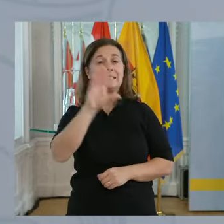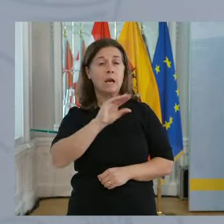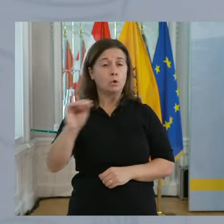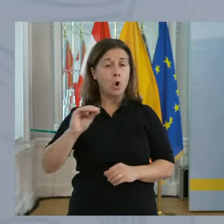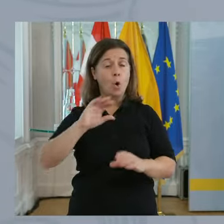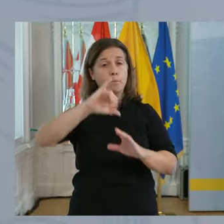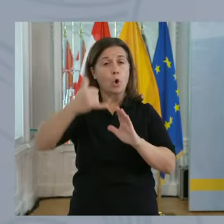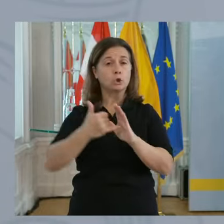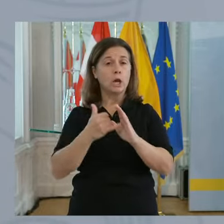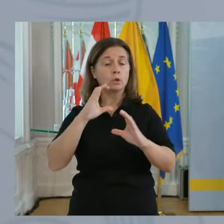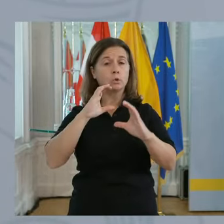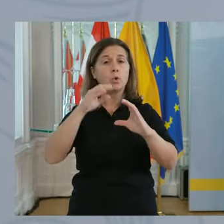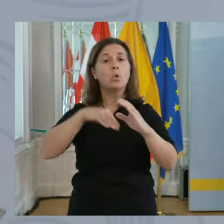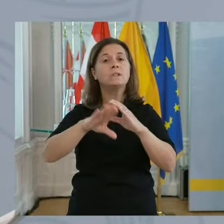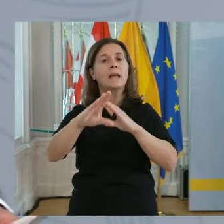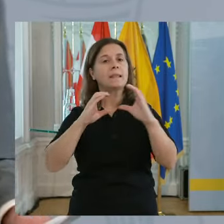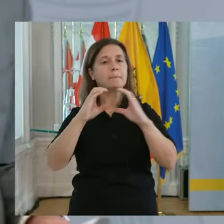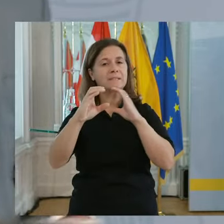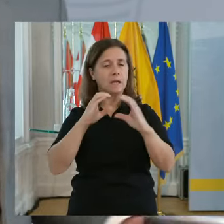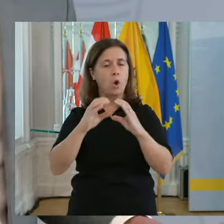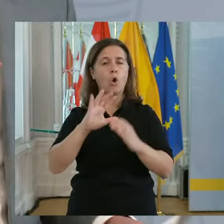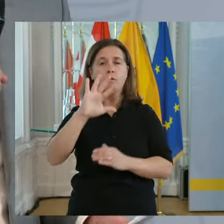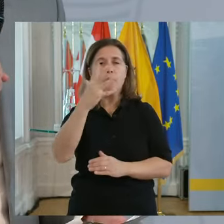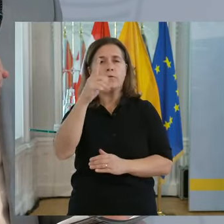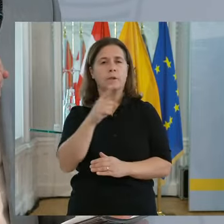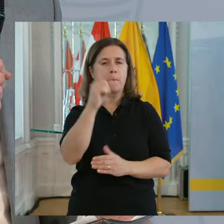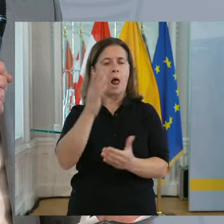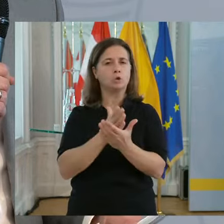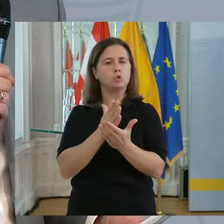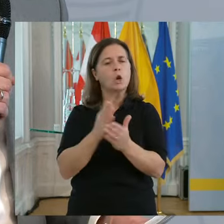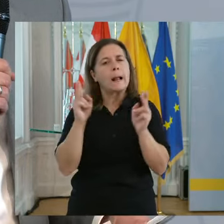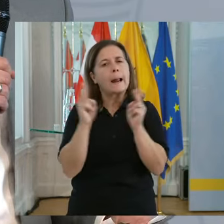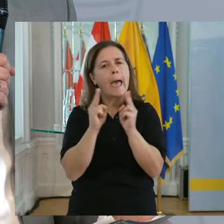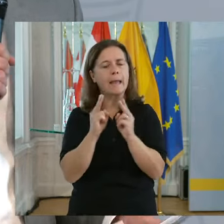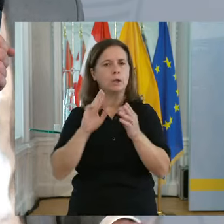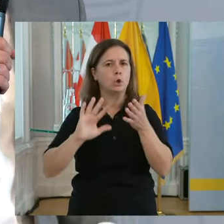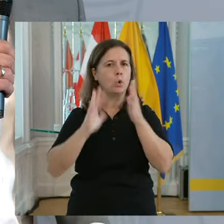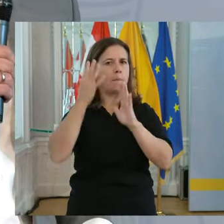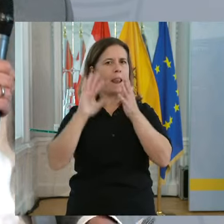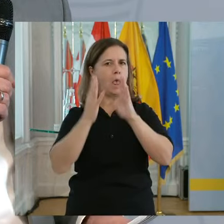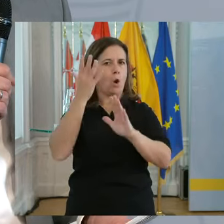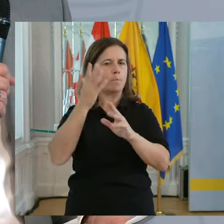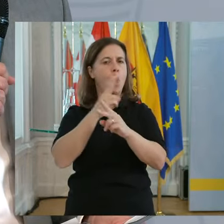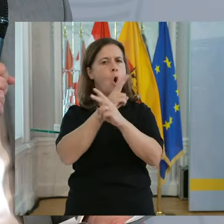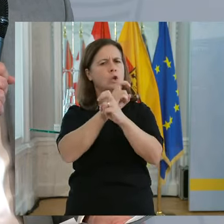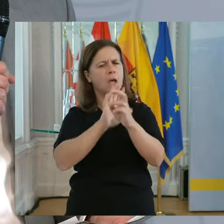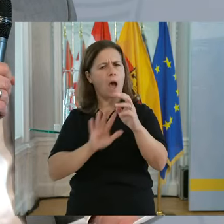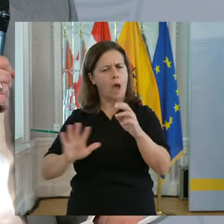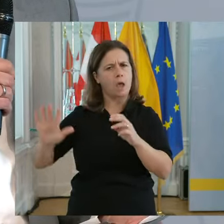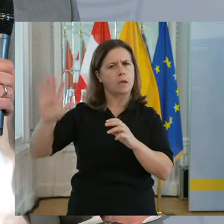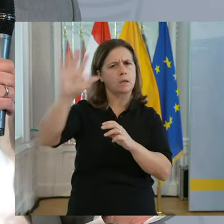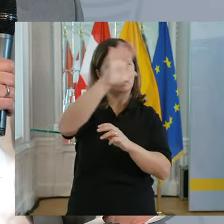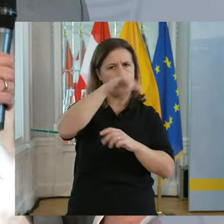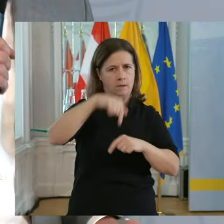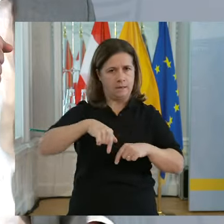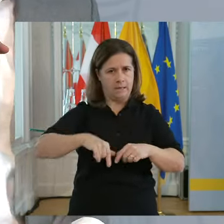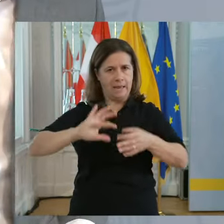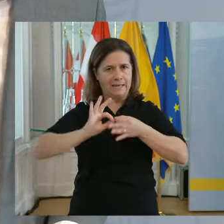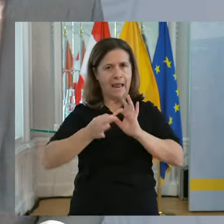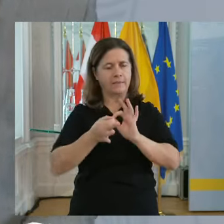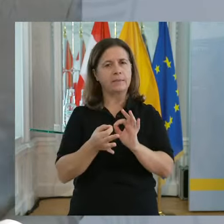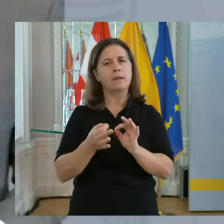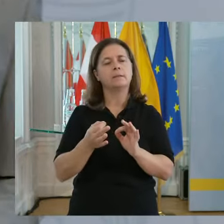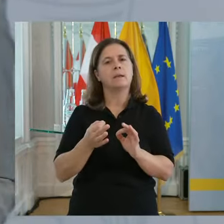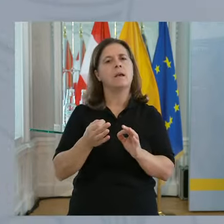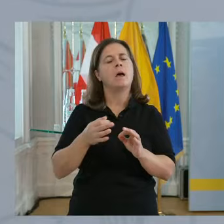Unternehmensdialog findet zum 5. Mal statt. Das ist ein kleines Jubiläum, ein österreichweites Format in Kärnten, das nicht zuletzt